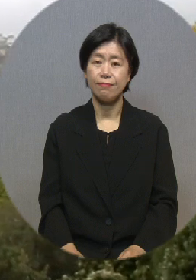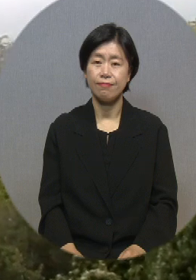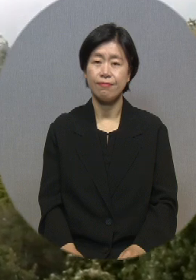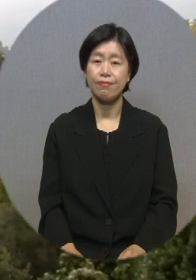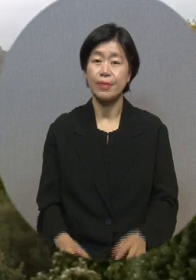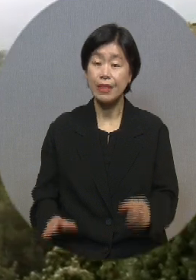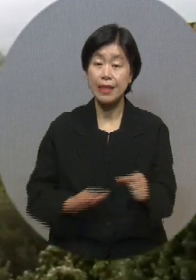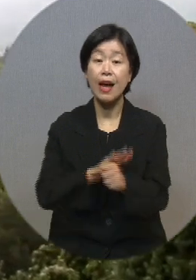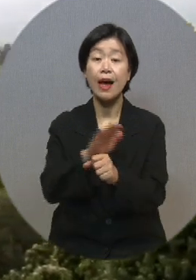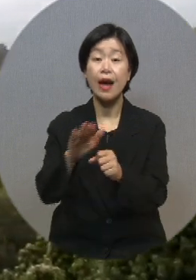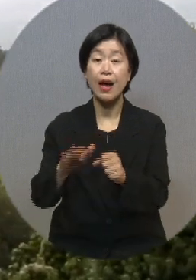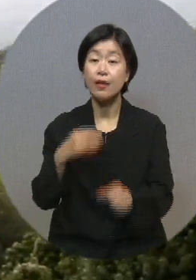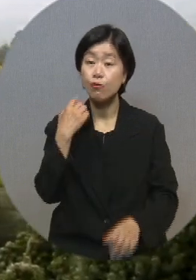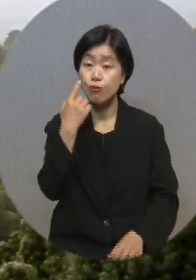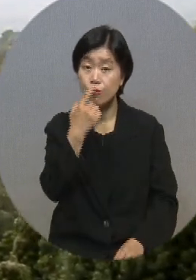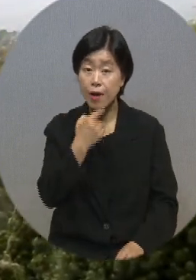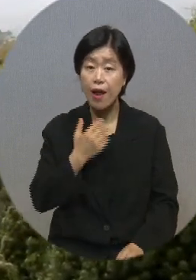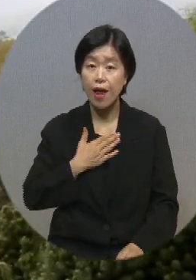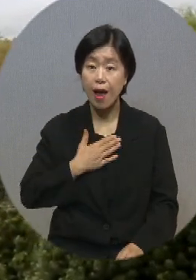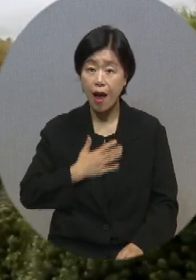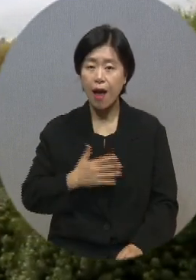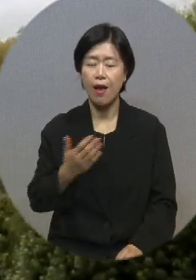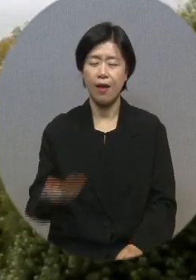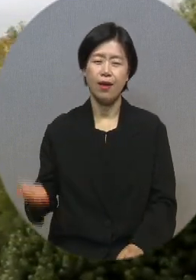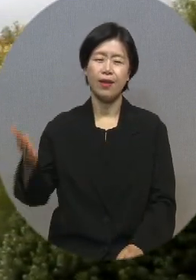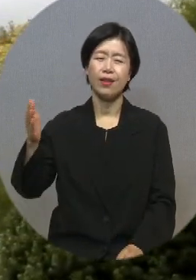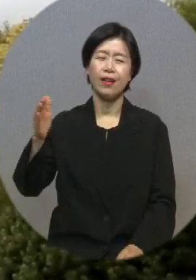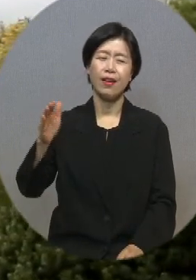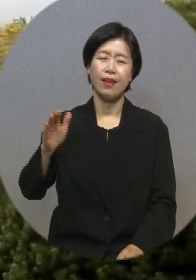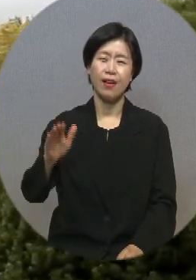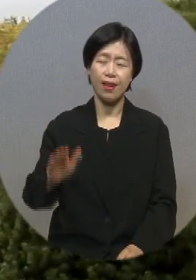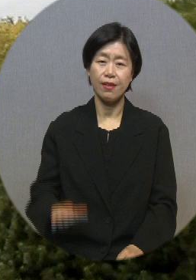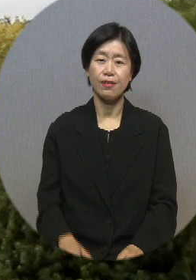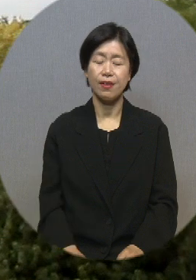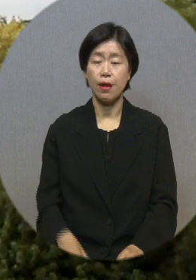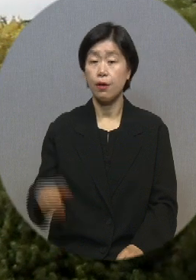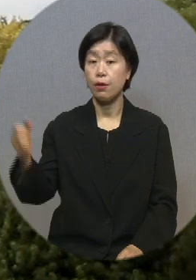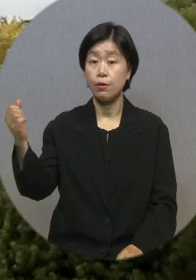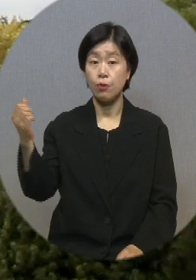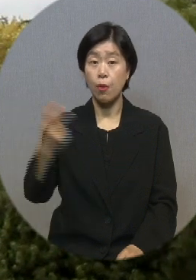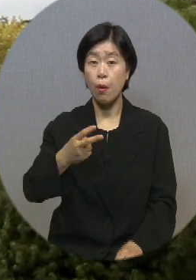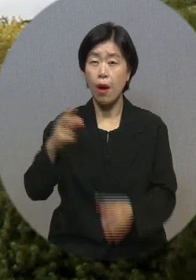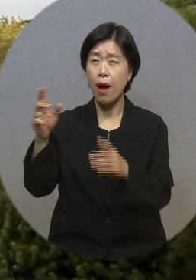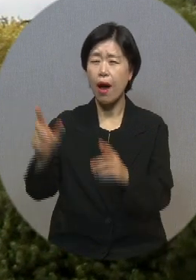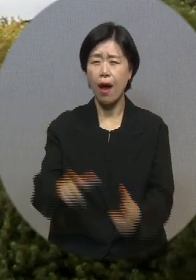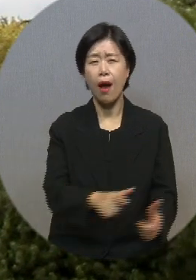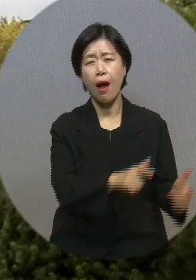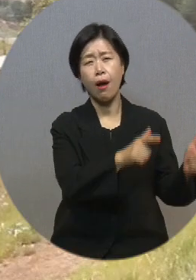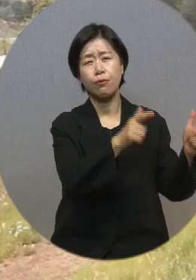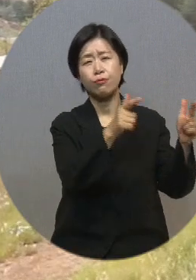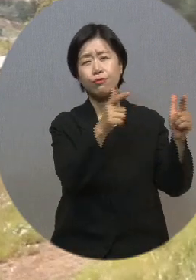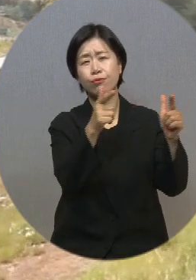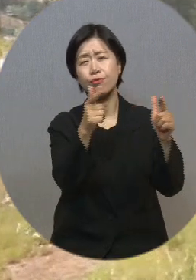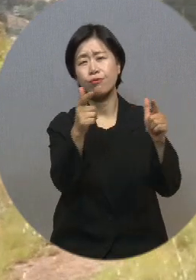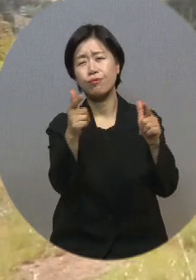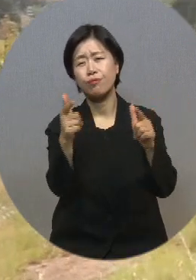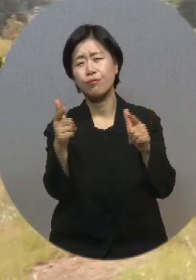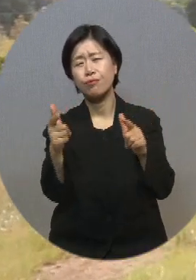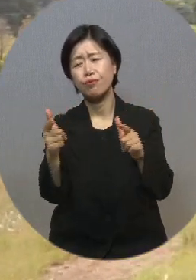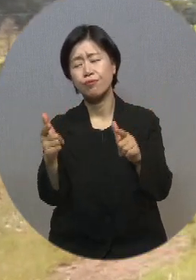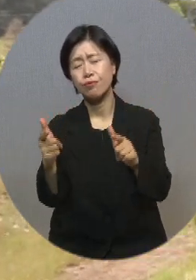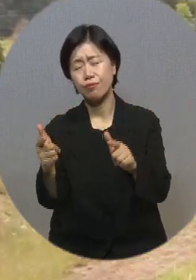주인 줄 알았는데 또 하루